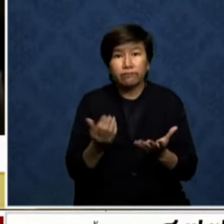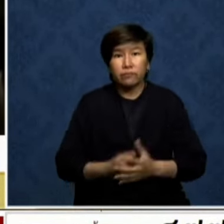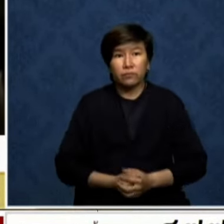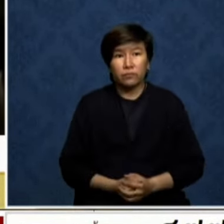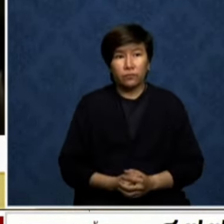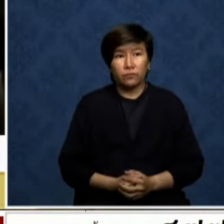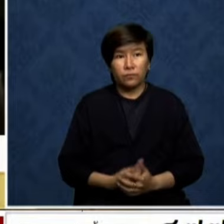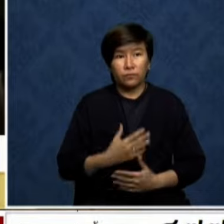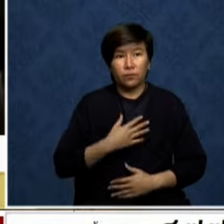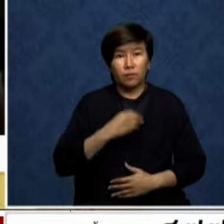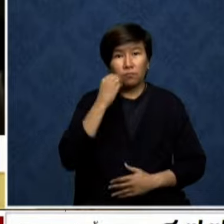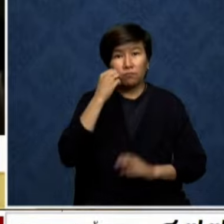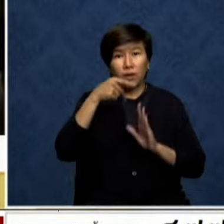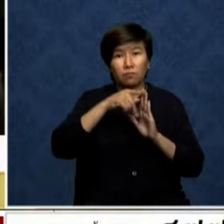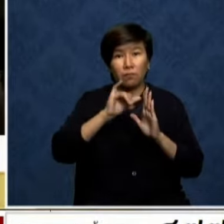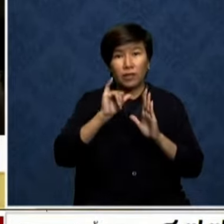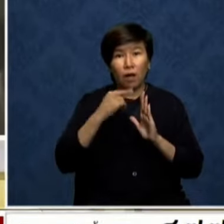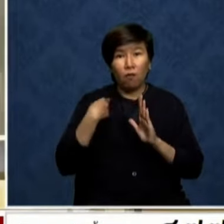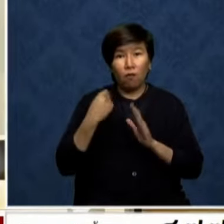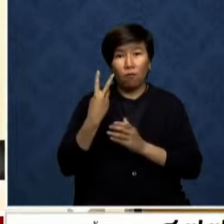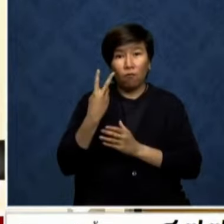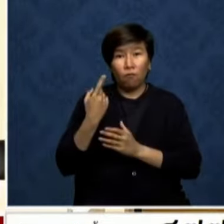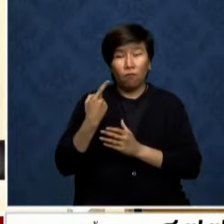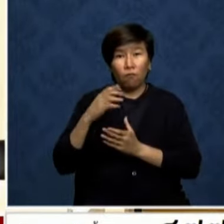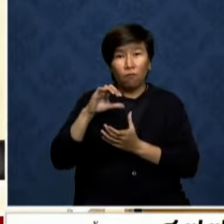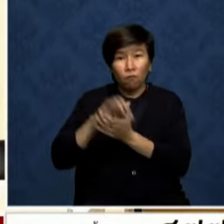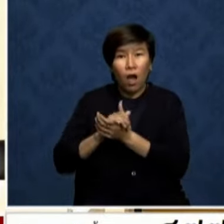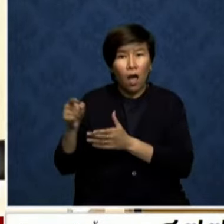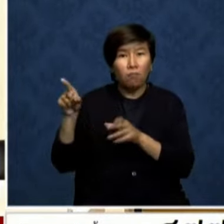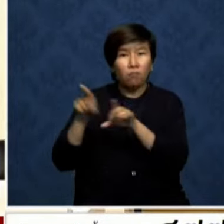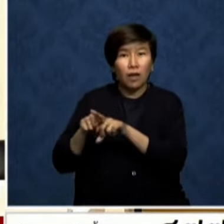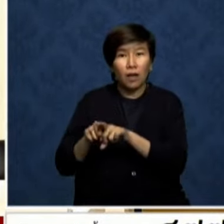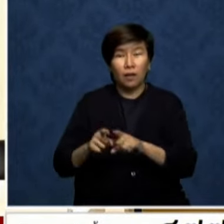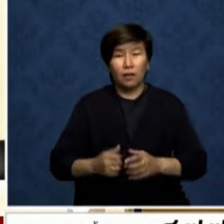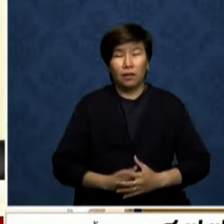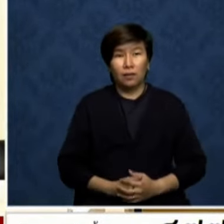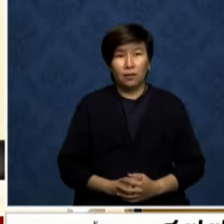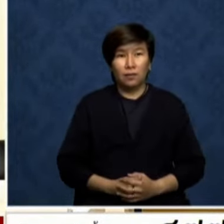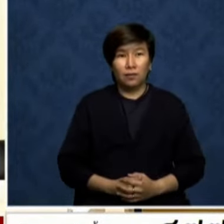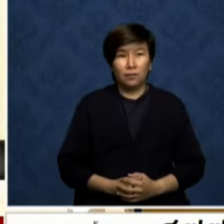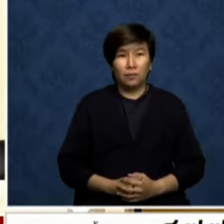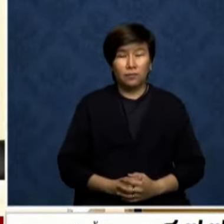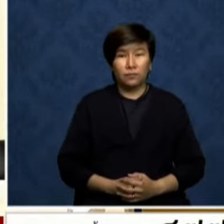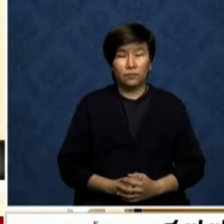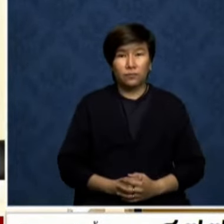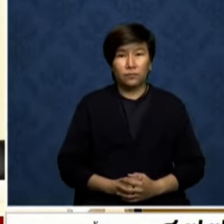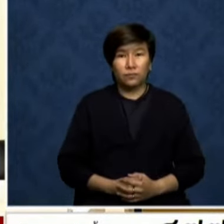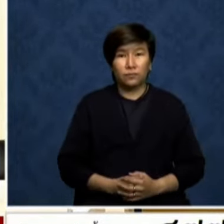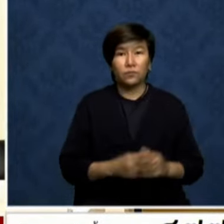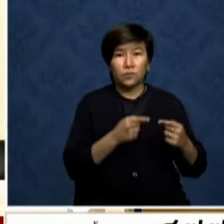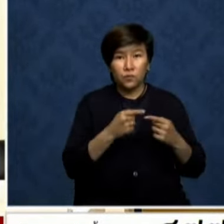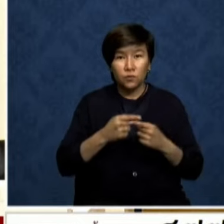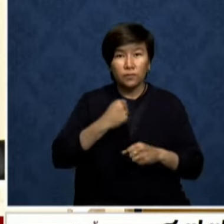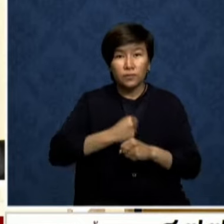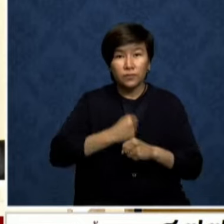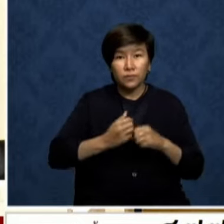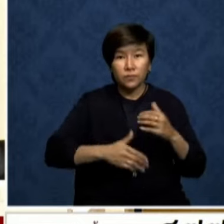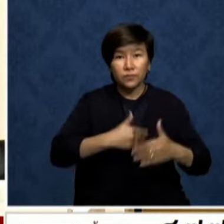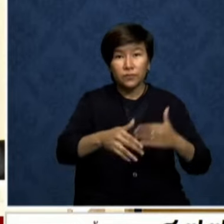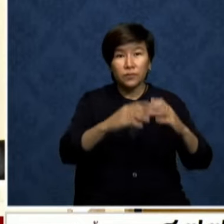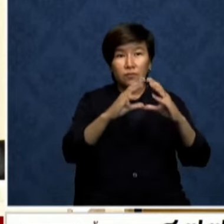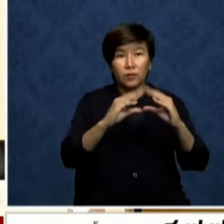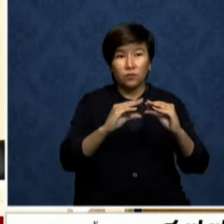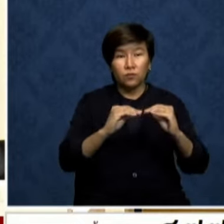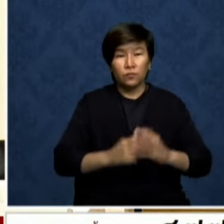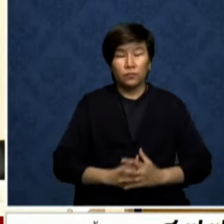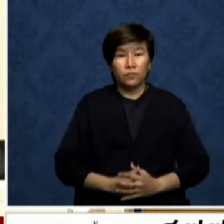เขยเมืพยาวเช่เดวกัครัขอบคุณครัก็ นำเงิการต่อไปนะครับ ขาฏิญา ทพิา